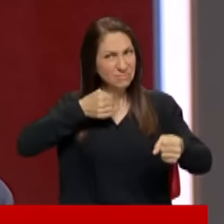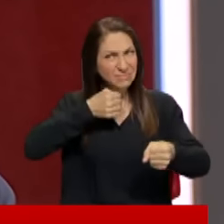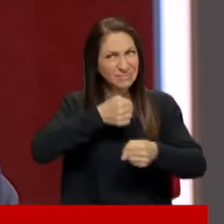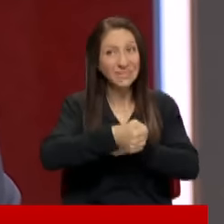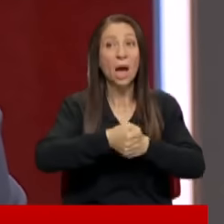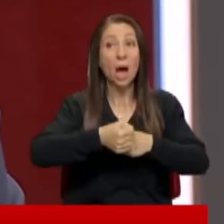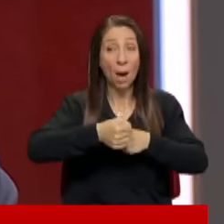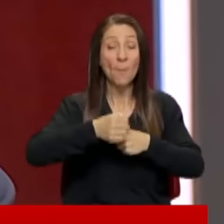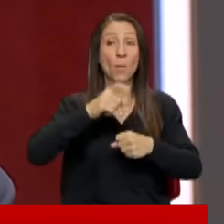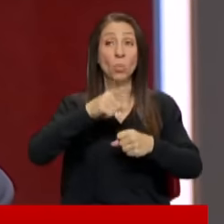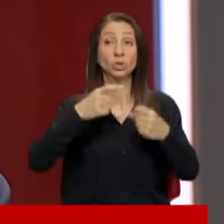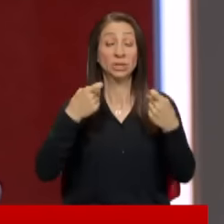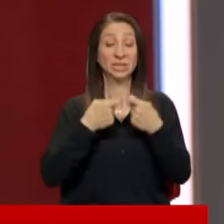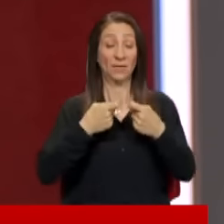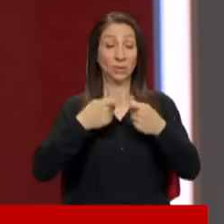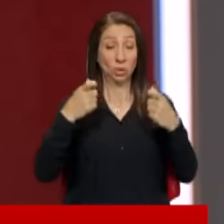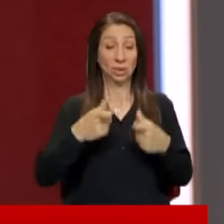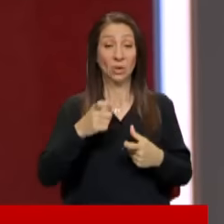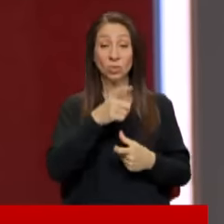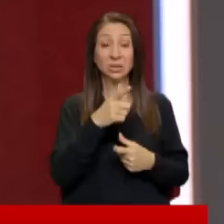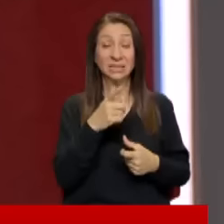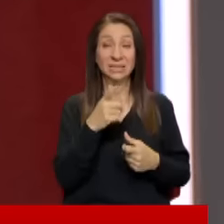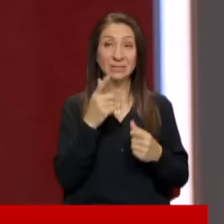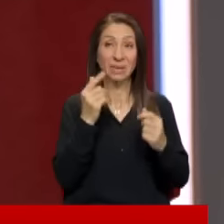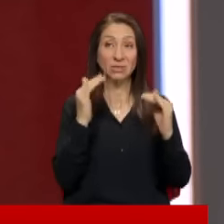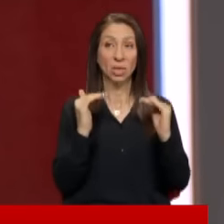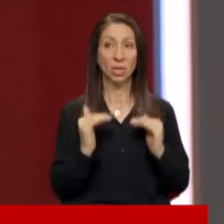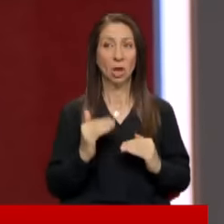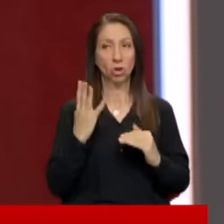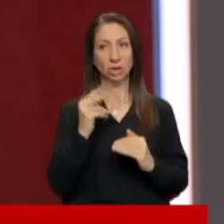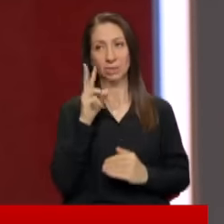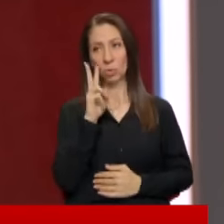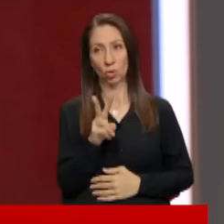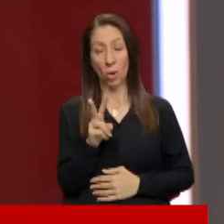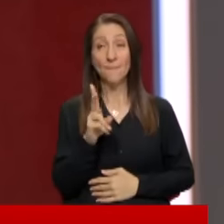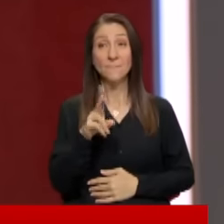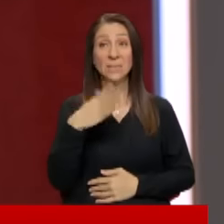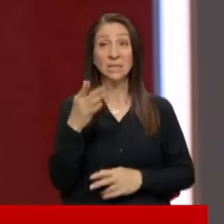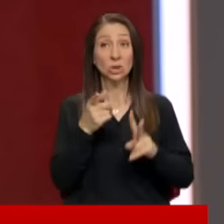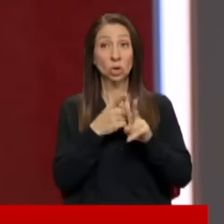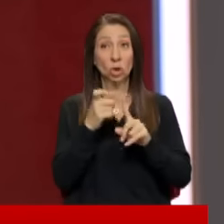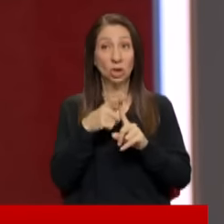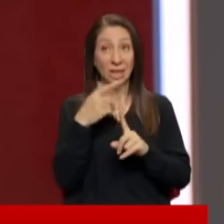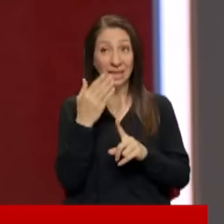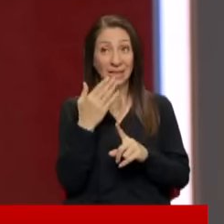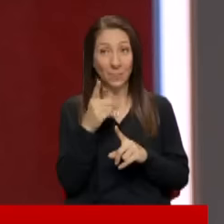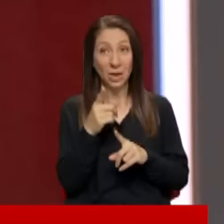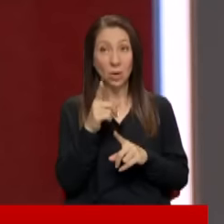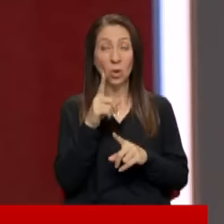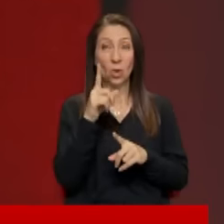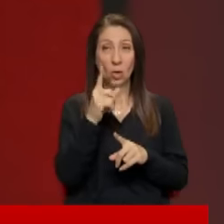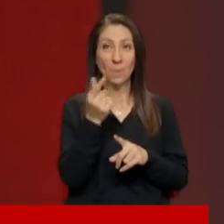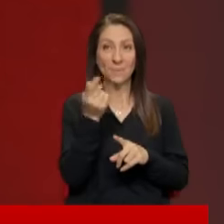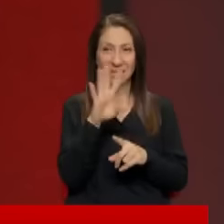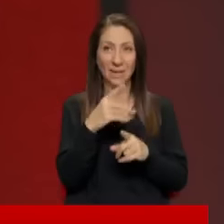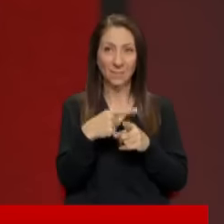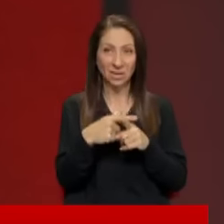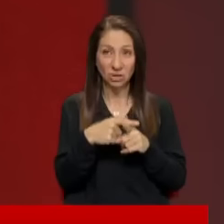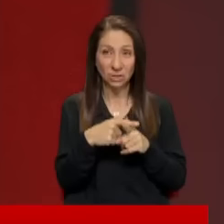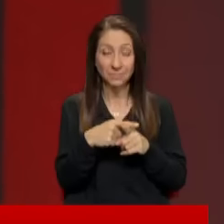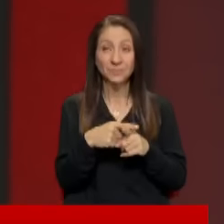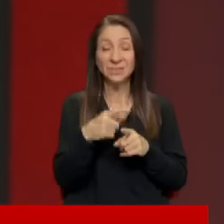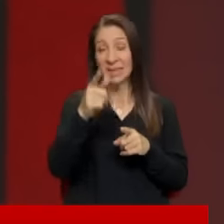Ama bu savaş ortamında onların da sesi biraz kısılacak gibi görünüyor. Bir başka not daha anlatayım mı? O notu da birazdan paylaşalım.